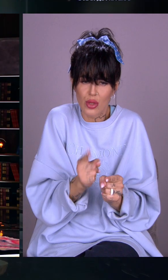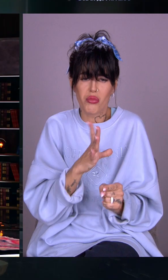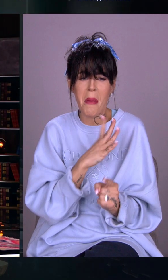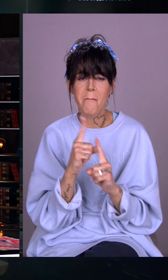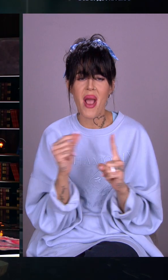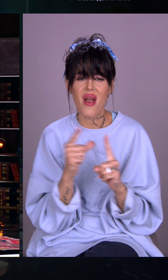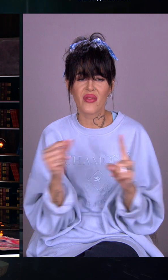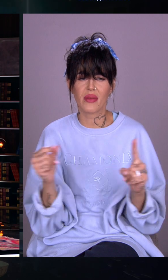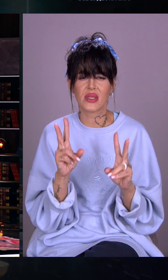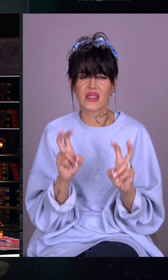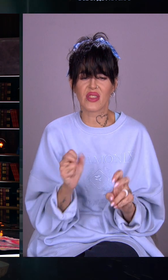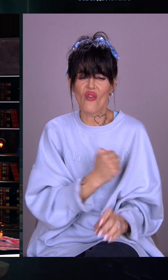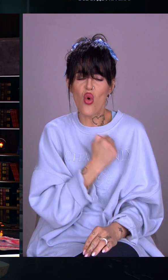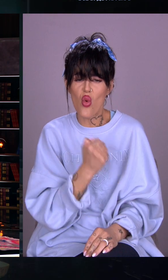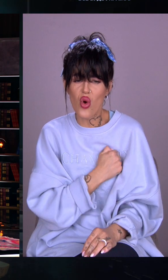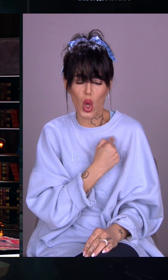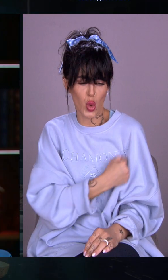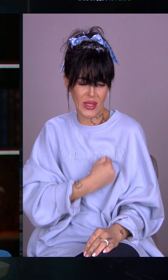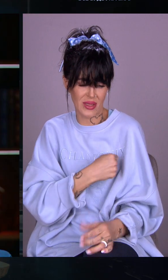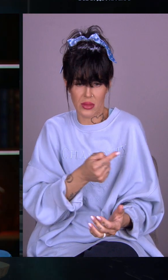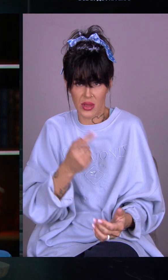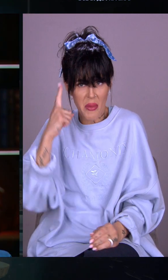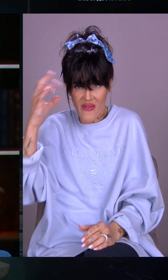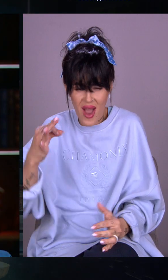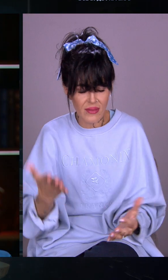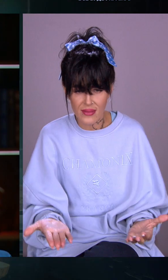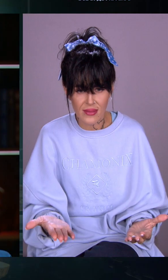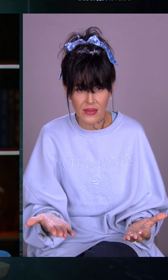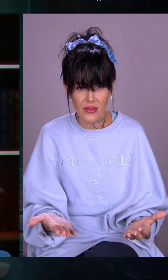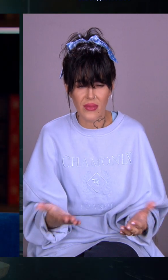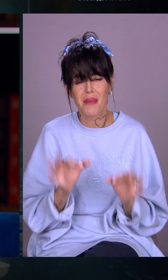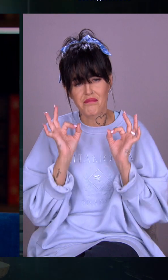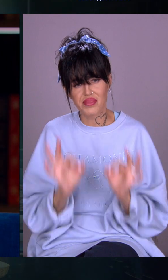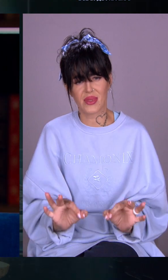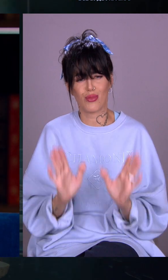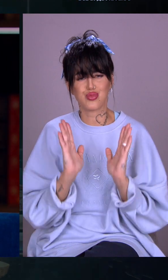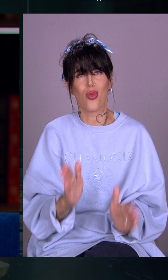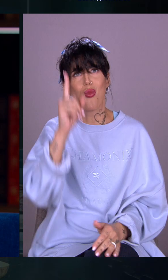не потрібні юристи. Це правильно. Так, так. Хай допомагає вам Бог і Мінцифри.